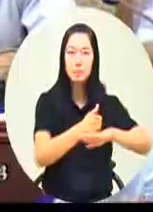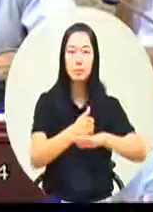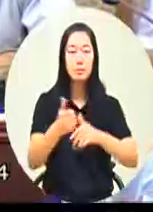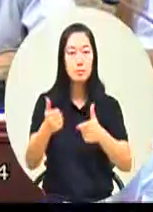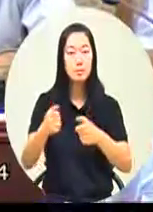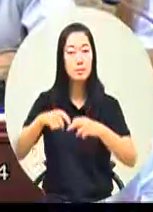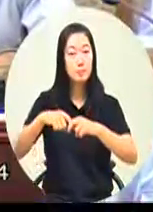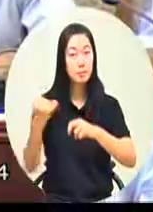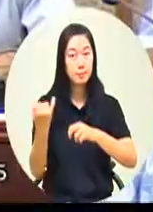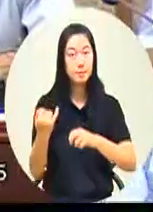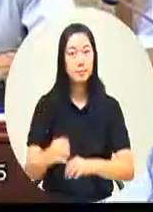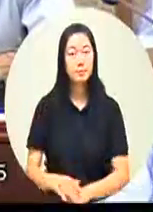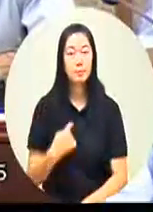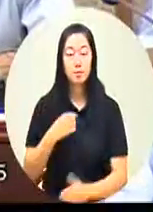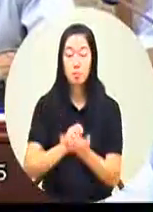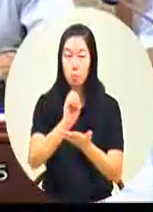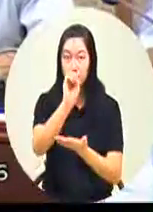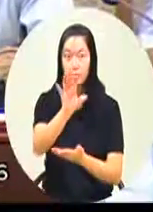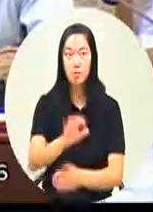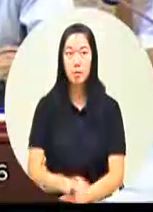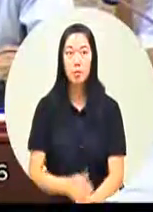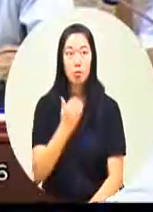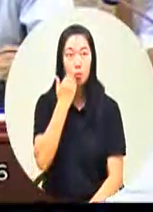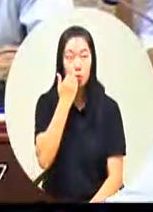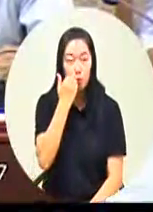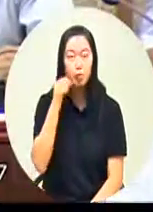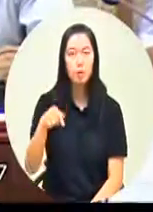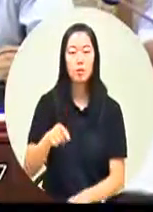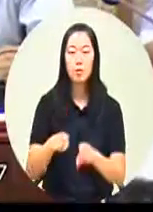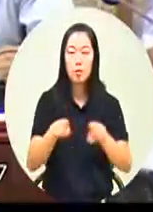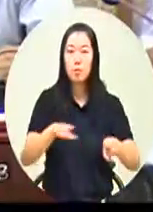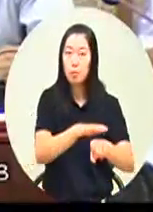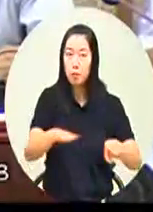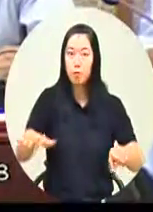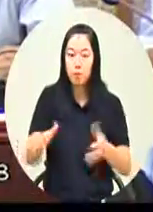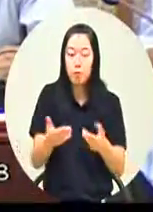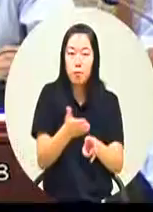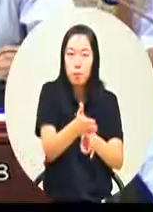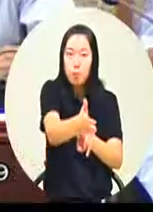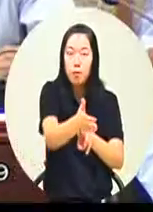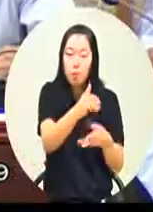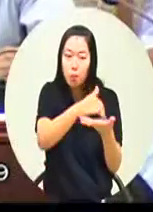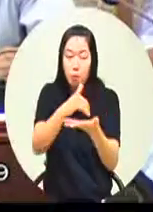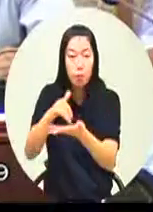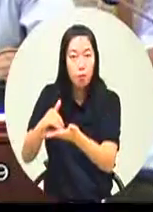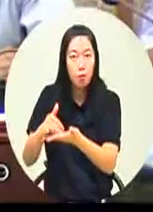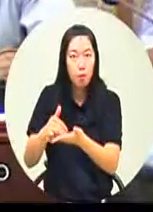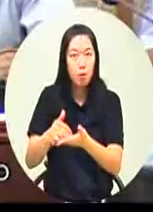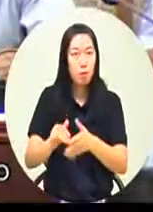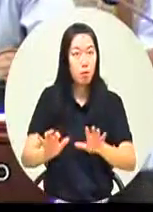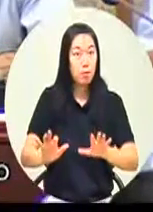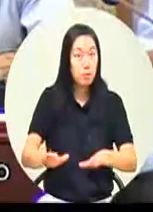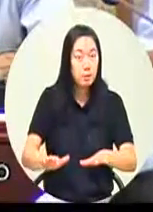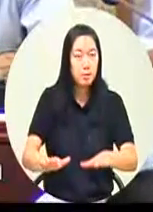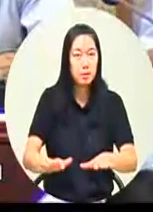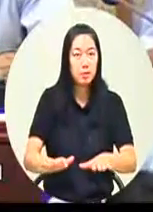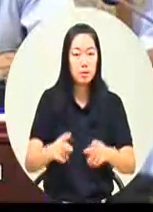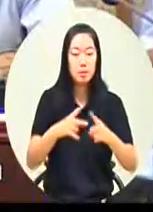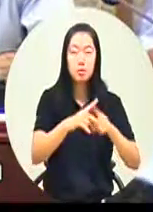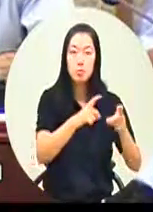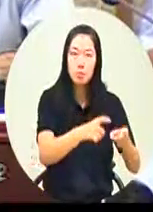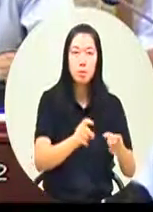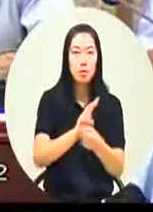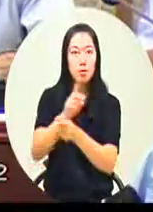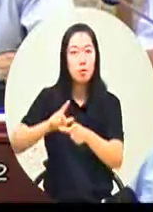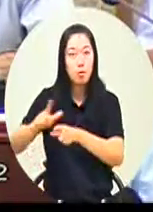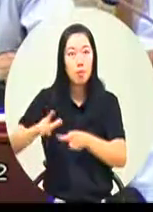员、哦、跟李议员报告、哦、如果我们用平面轻轨去估算的话、哦、目前小港林园线本